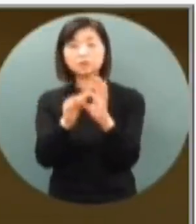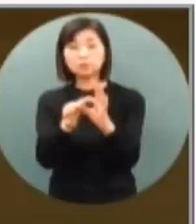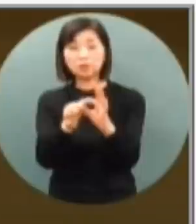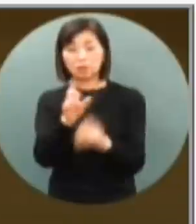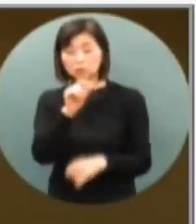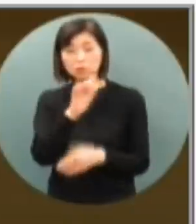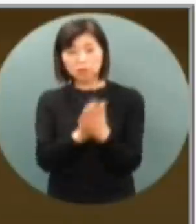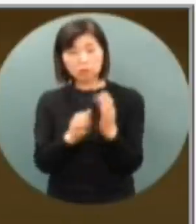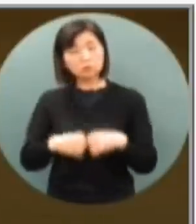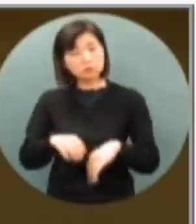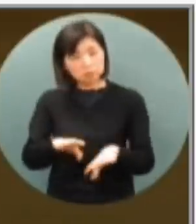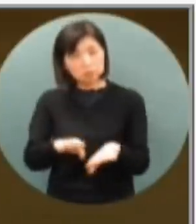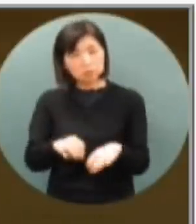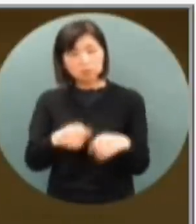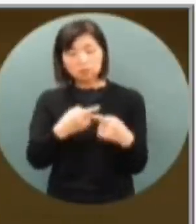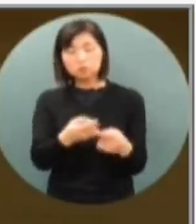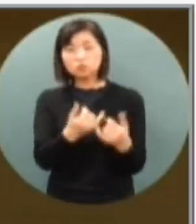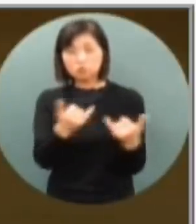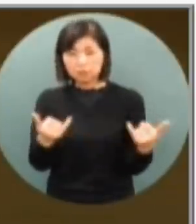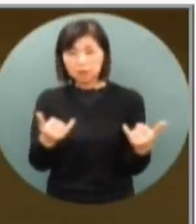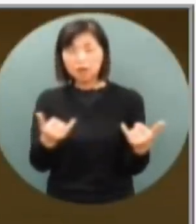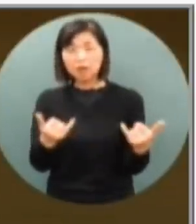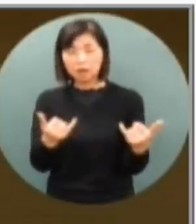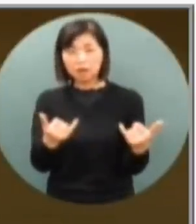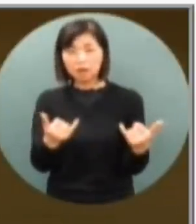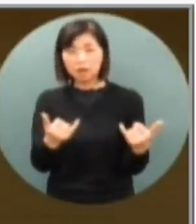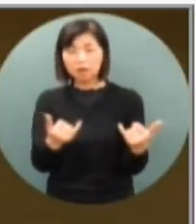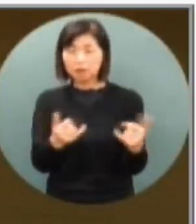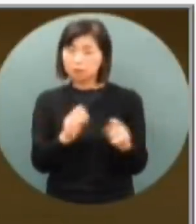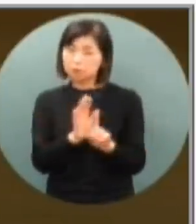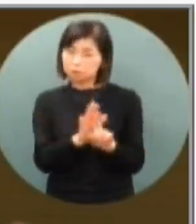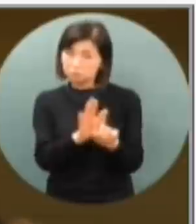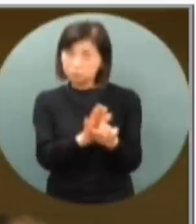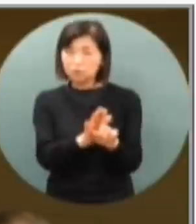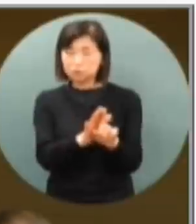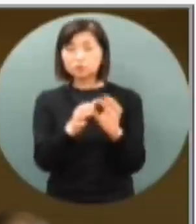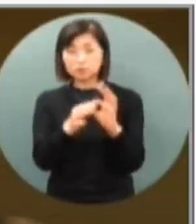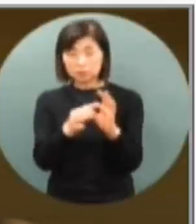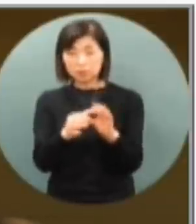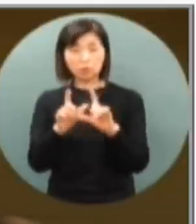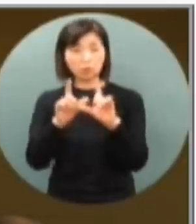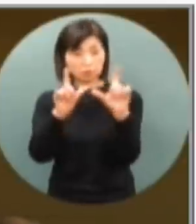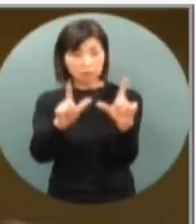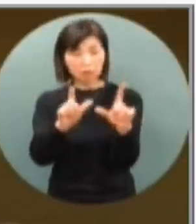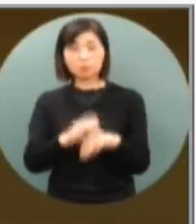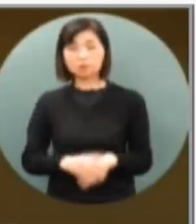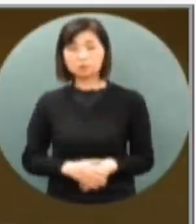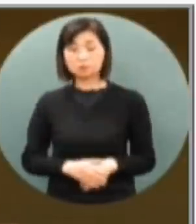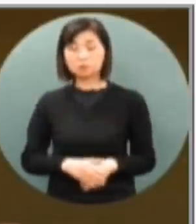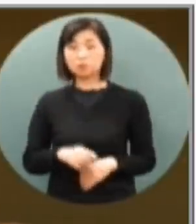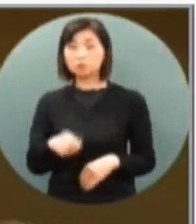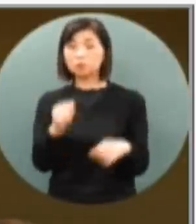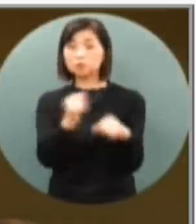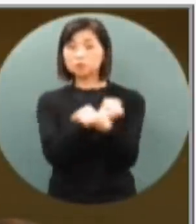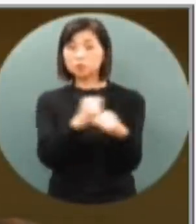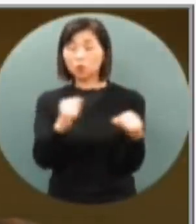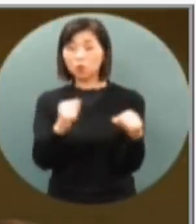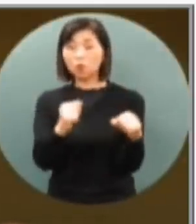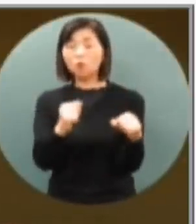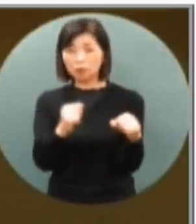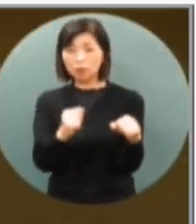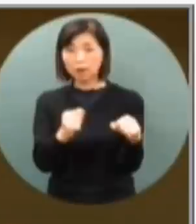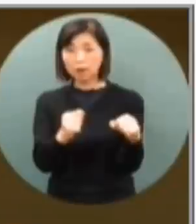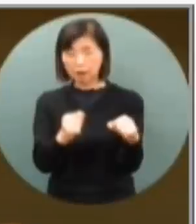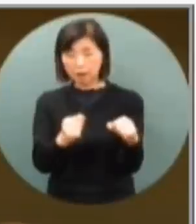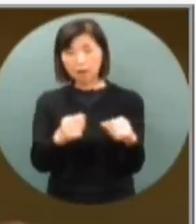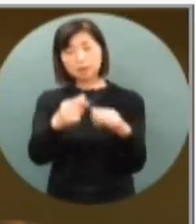入所者支援事業の詳細について補足の答弁をさせていただきます。まずこの事業ですけれども、3本の柱